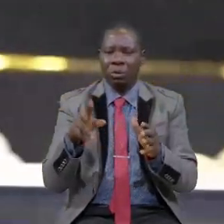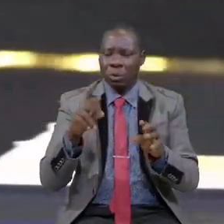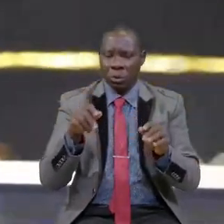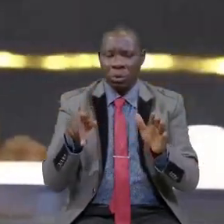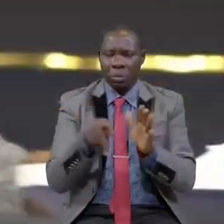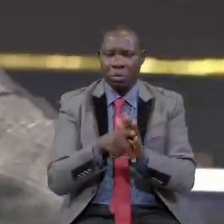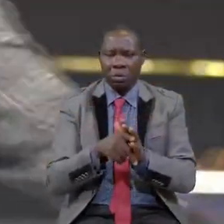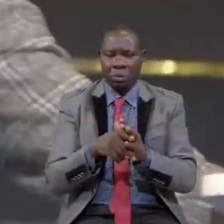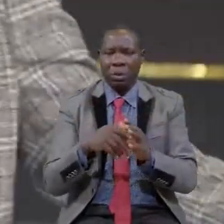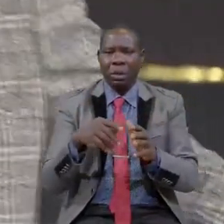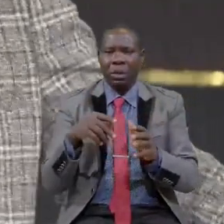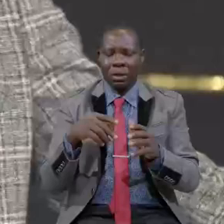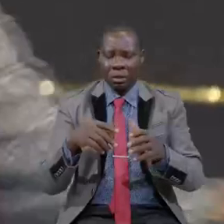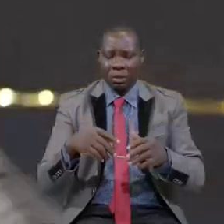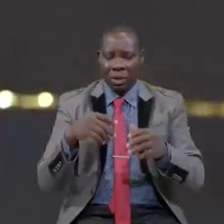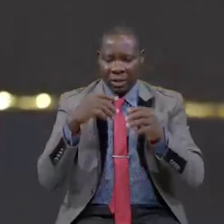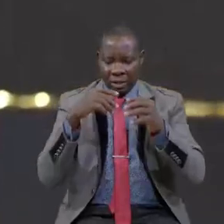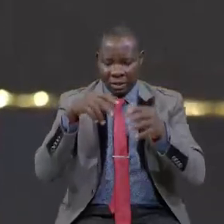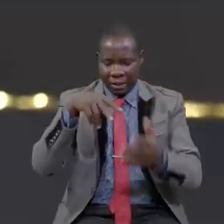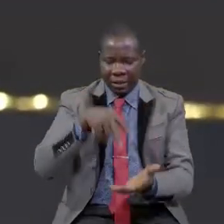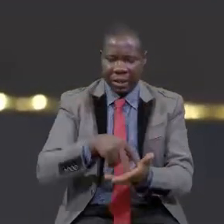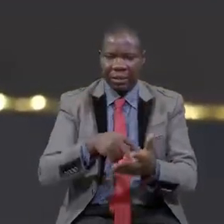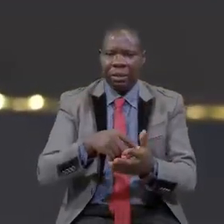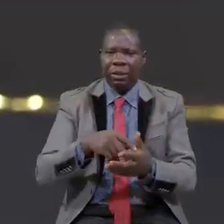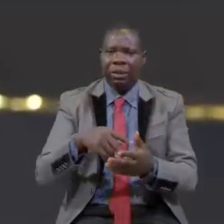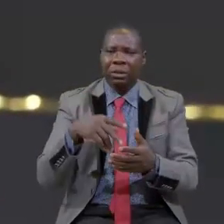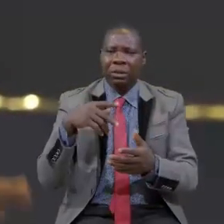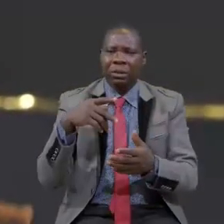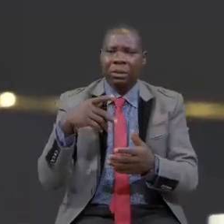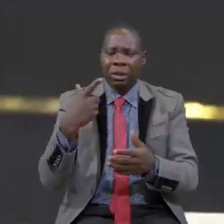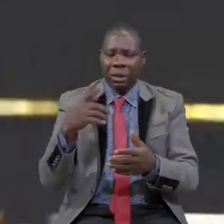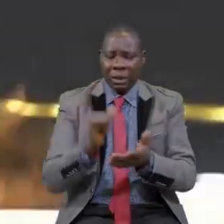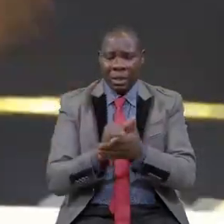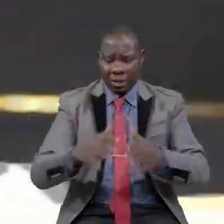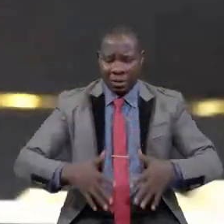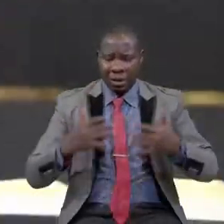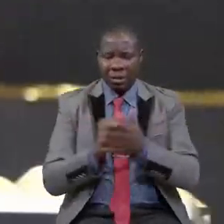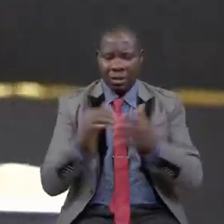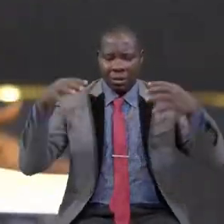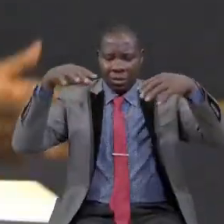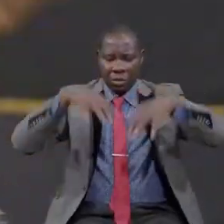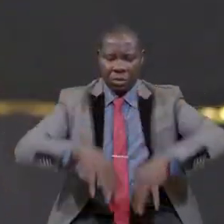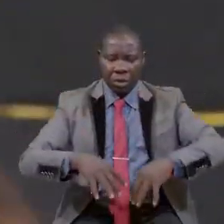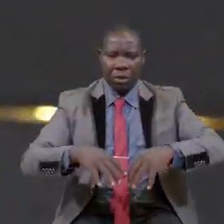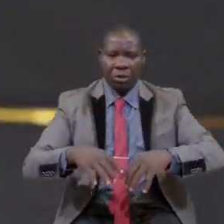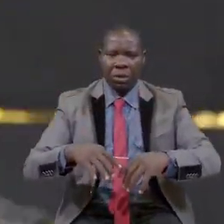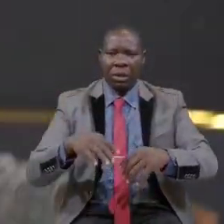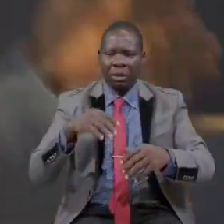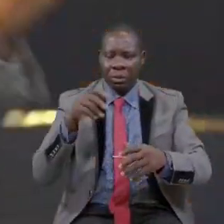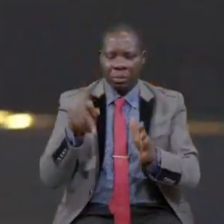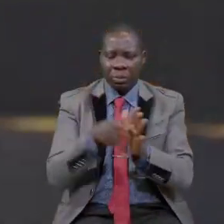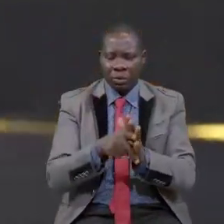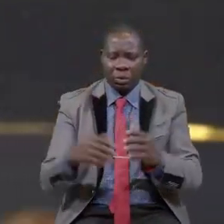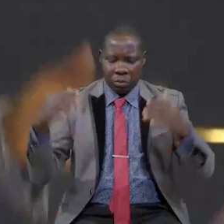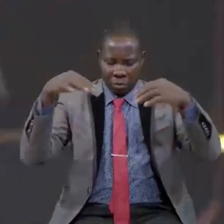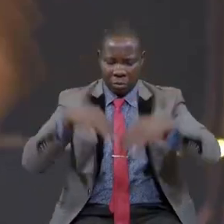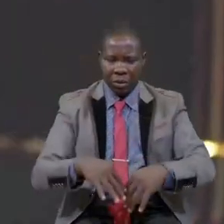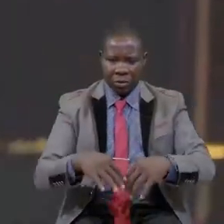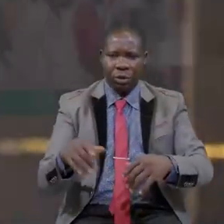Cette vie qui s'est effondrée, la conviction s'est effondrée, tu vis sans aucune